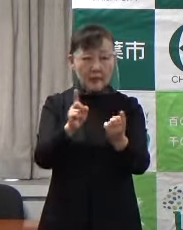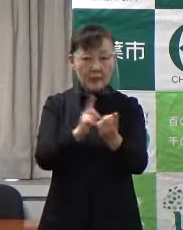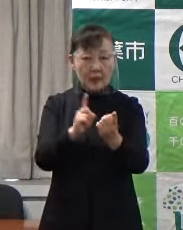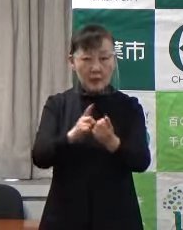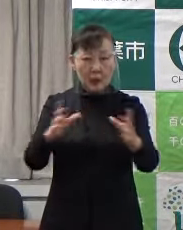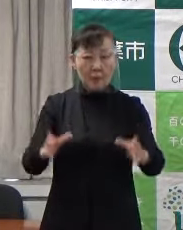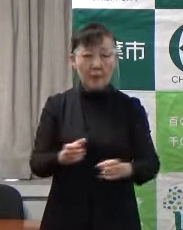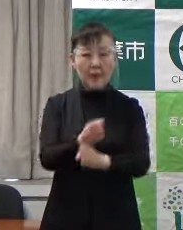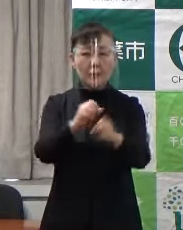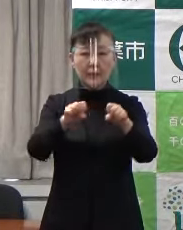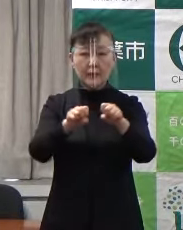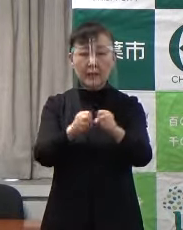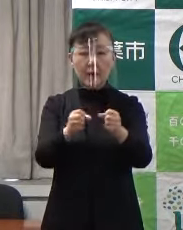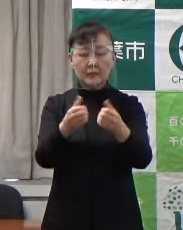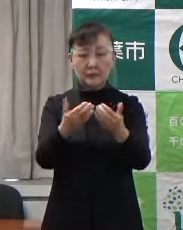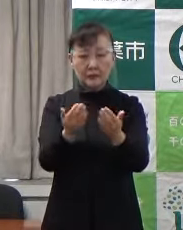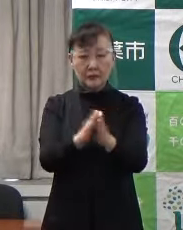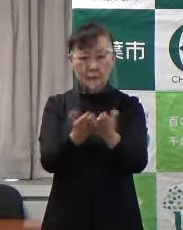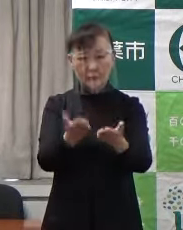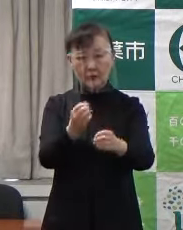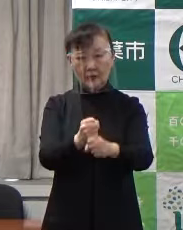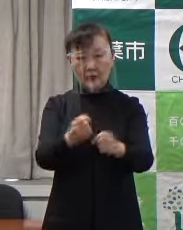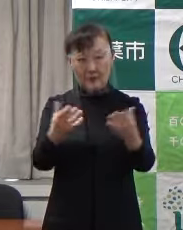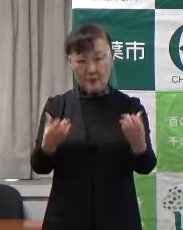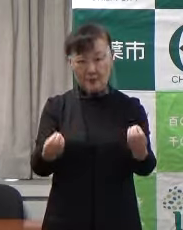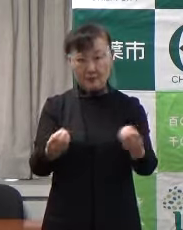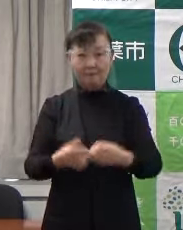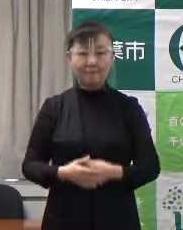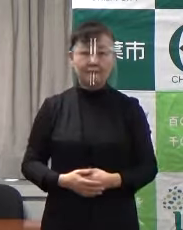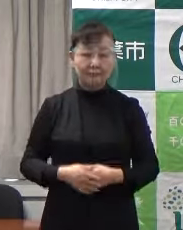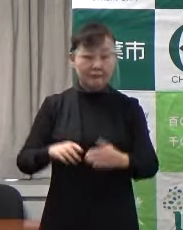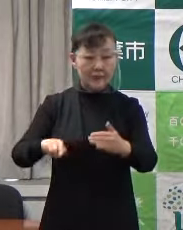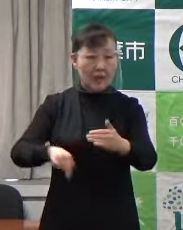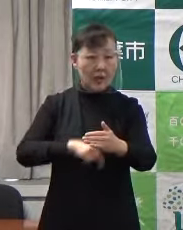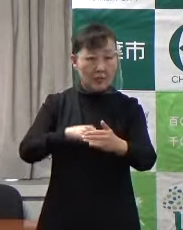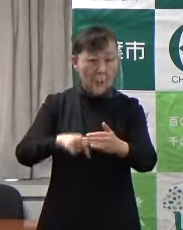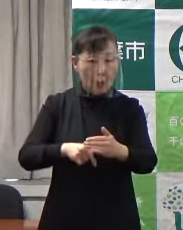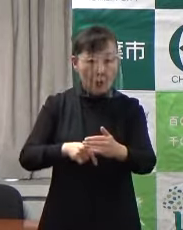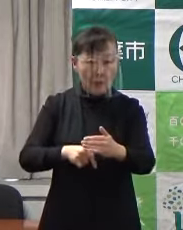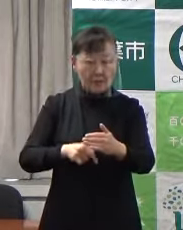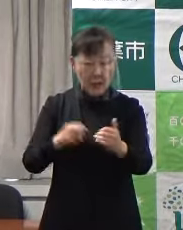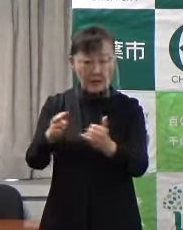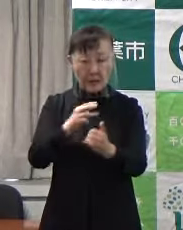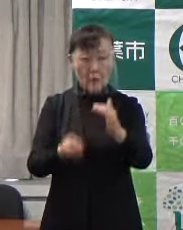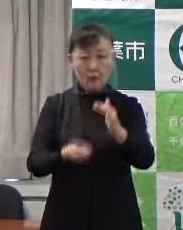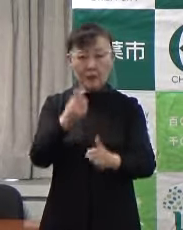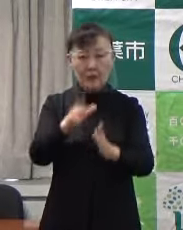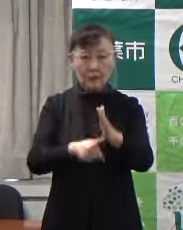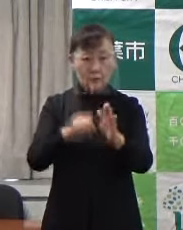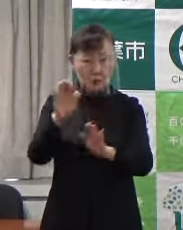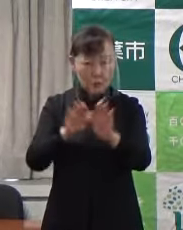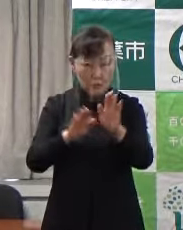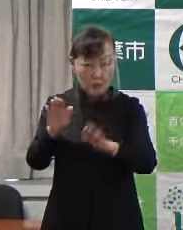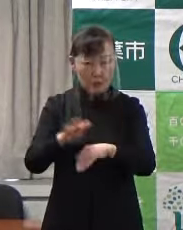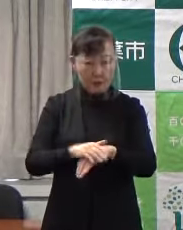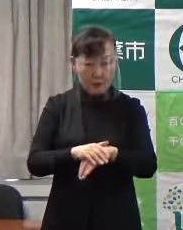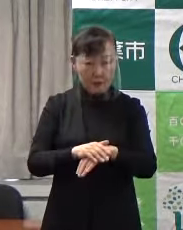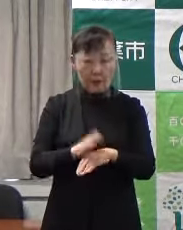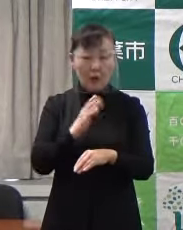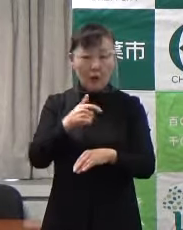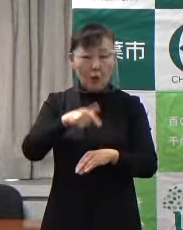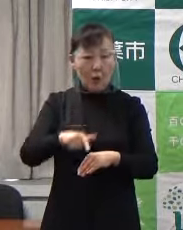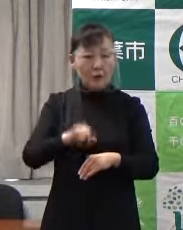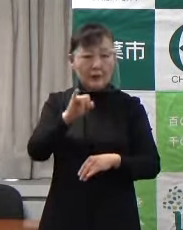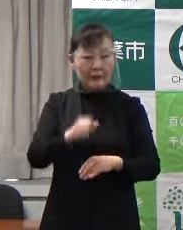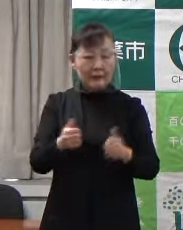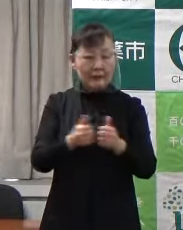た記録誌を作成をいたしました。主な内容としましては、発災時の気象被害概要、災害対策本部委員